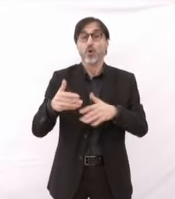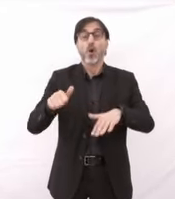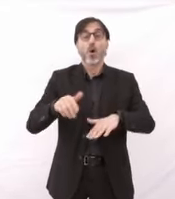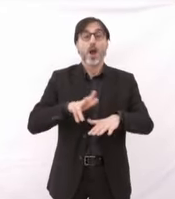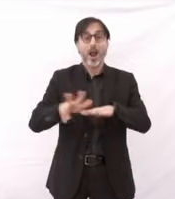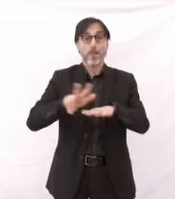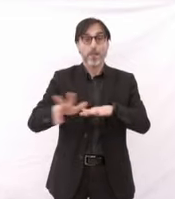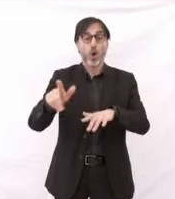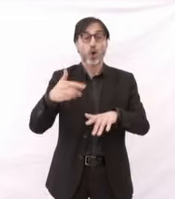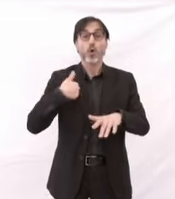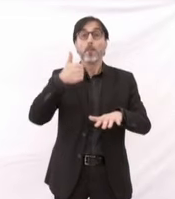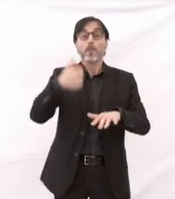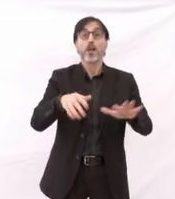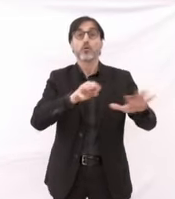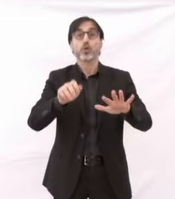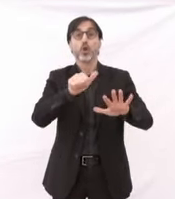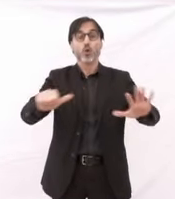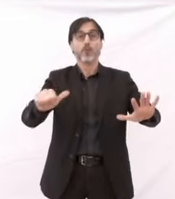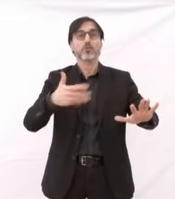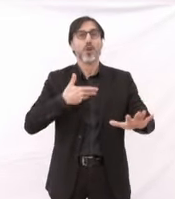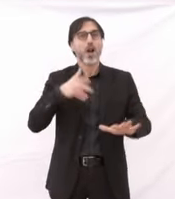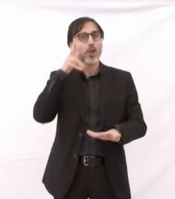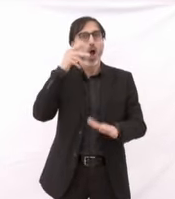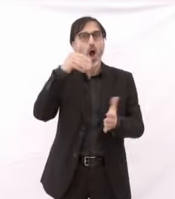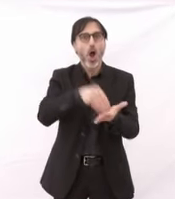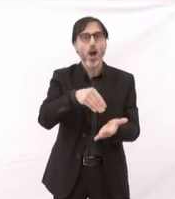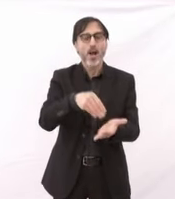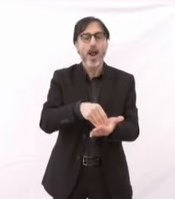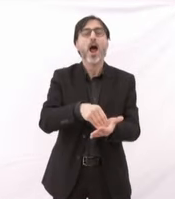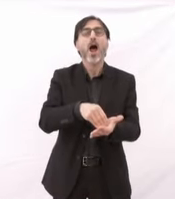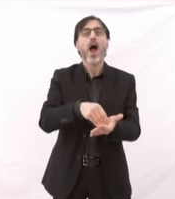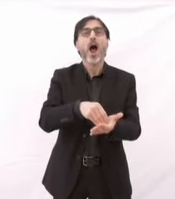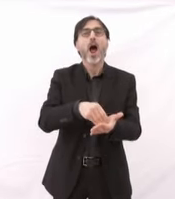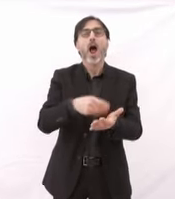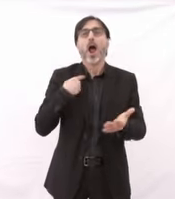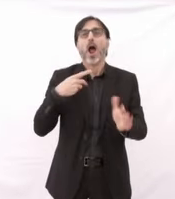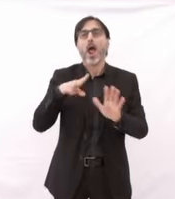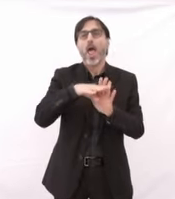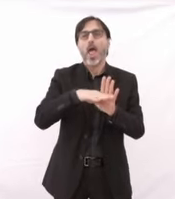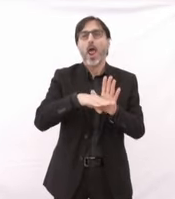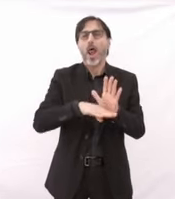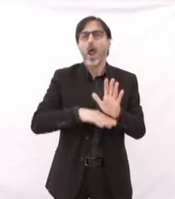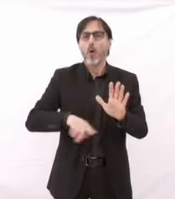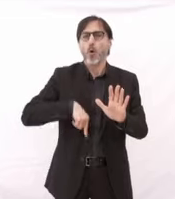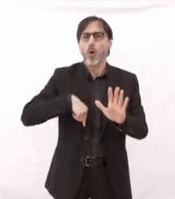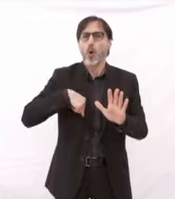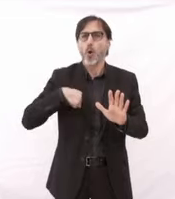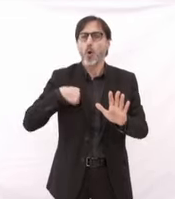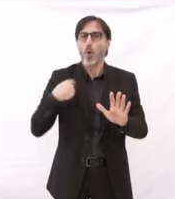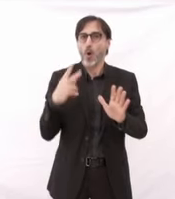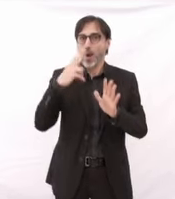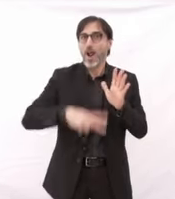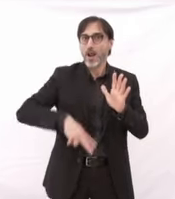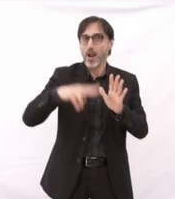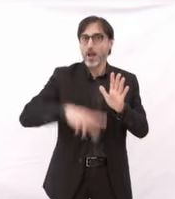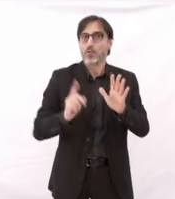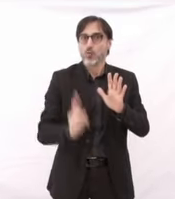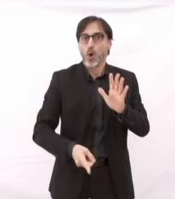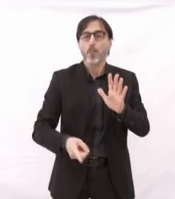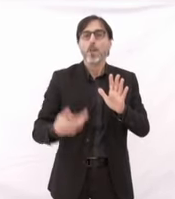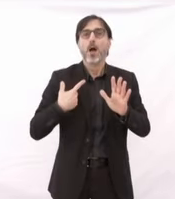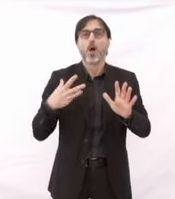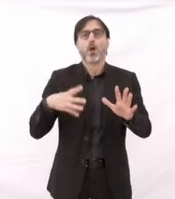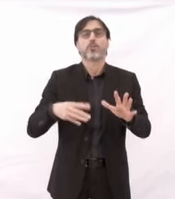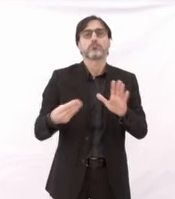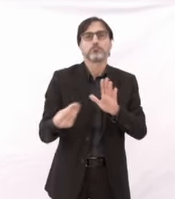nel 1996 c'era una donna, grazie alla quale questo lungo elenco che oggi leggiamo è stato via